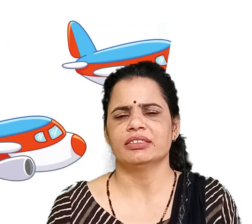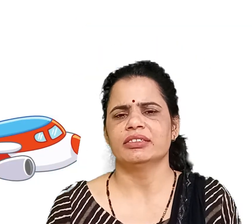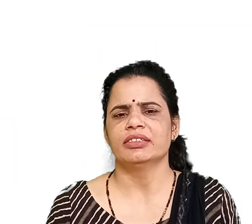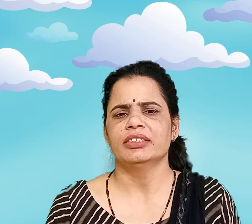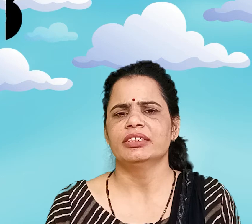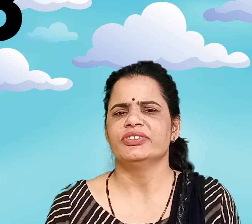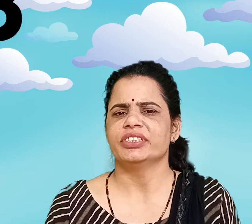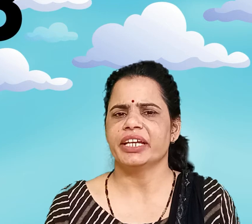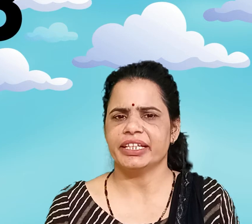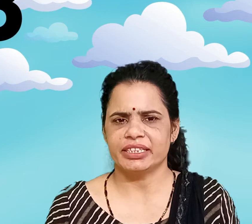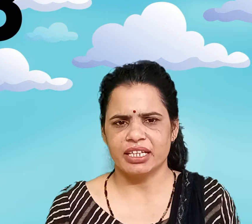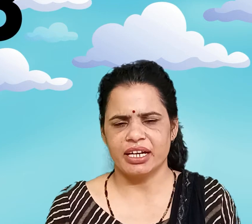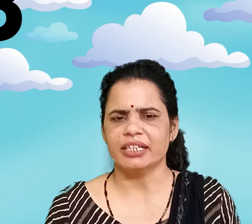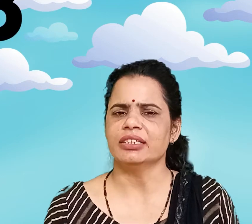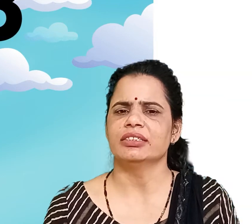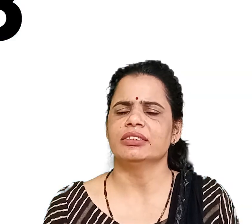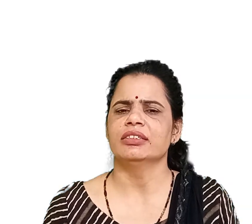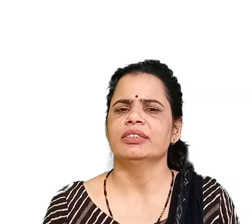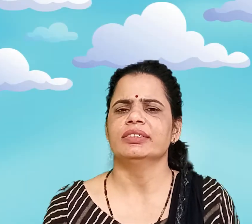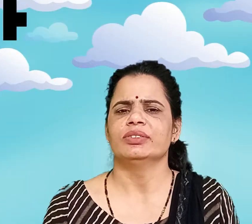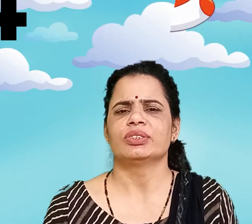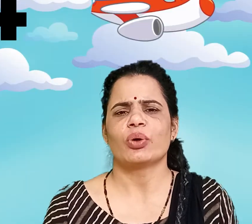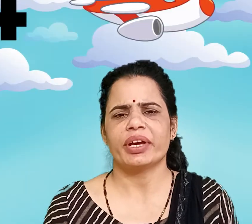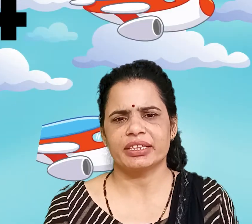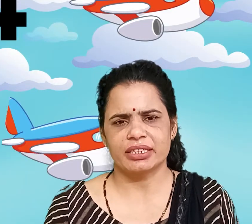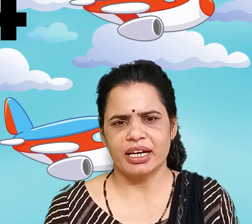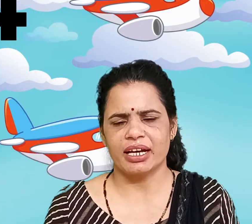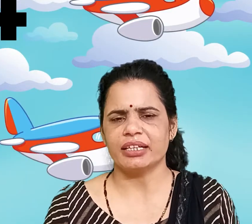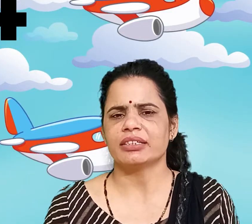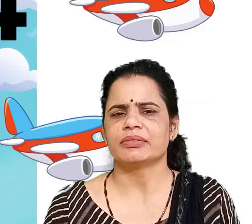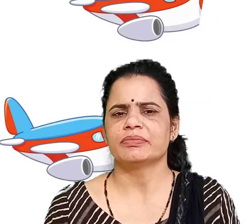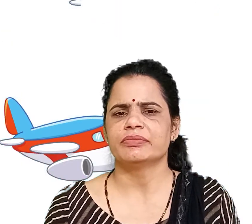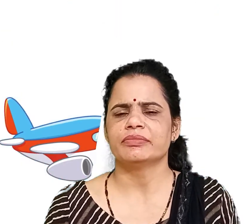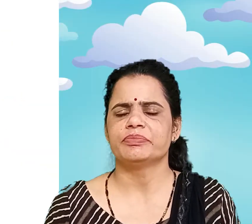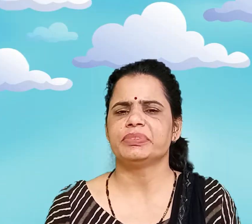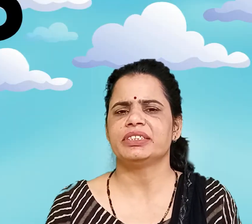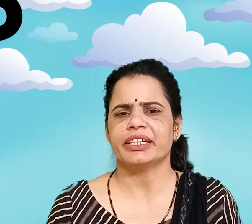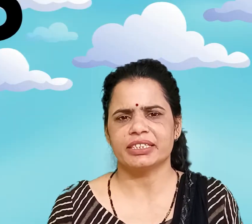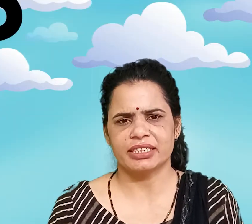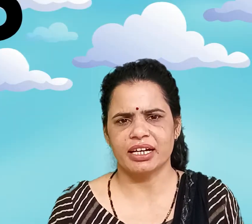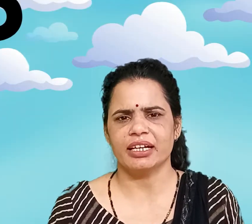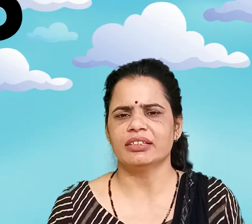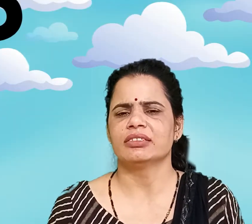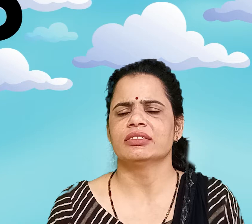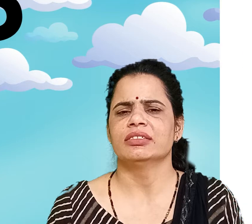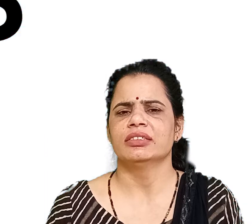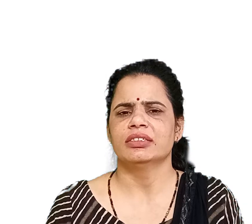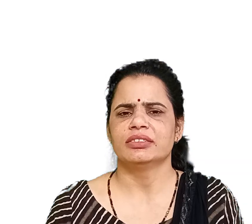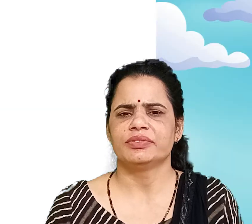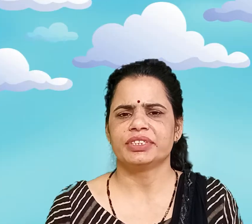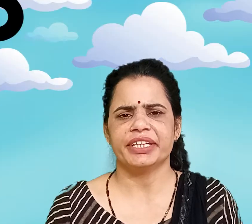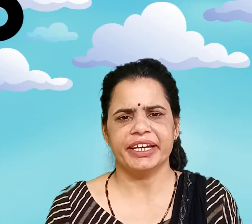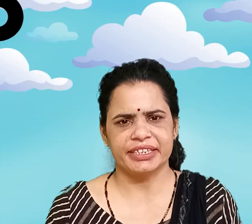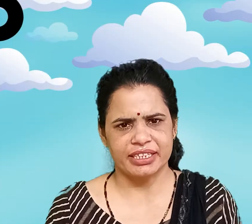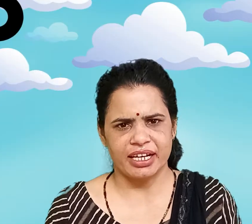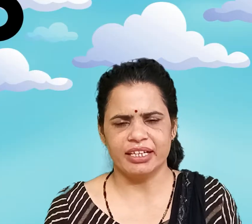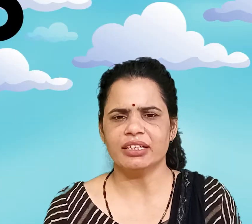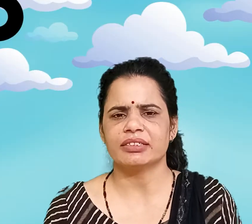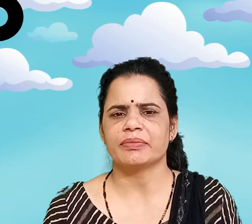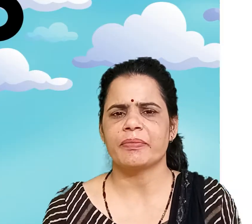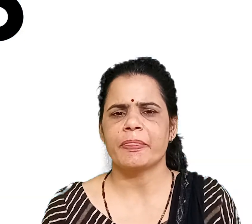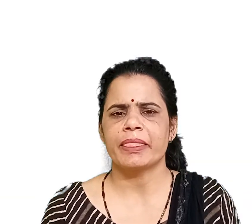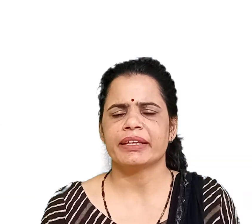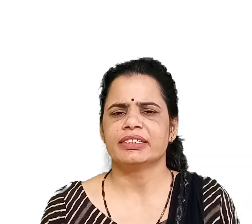72, 73, 74, 75,